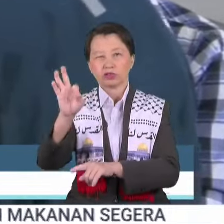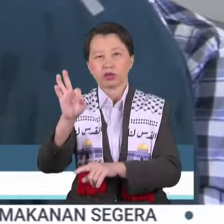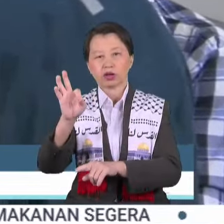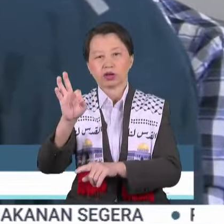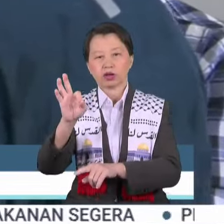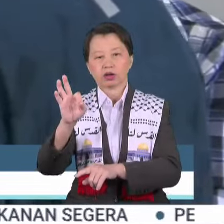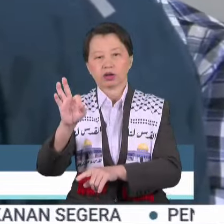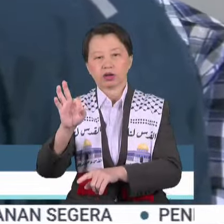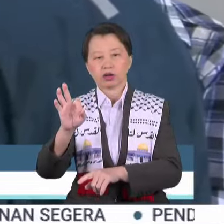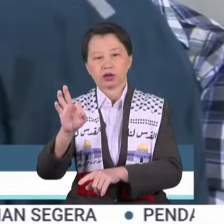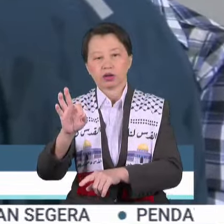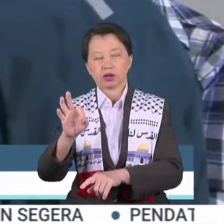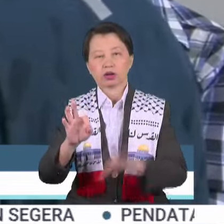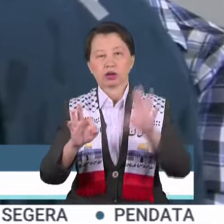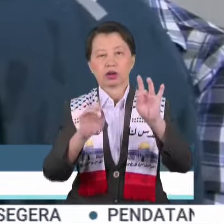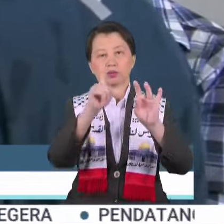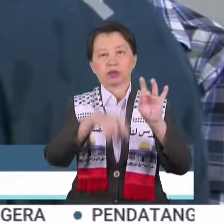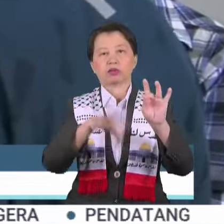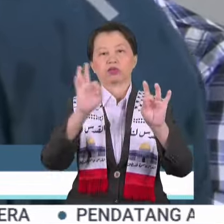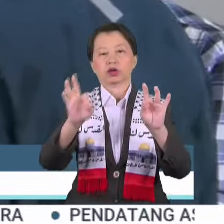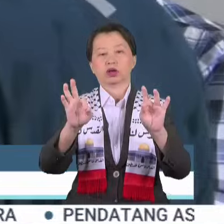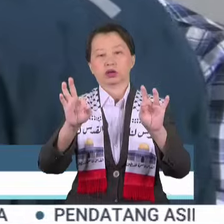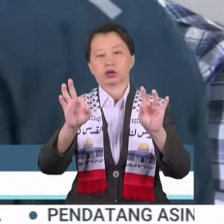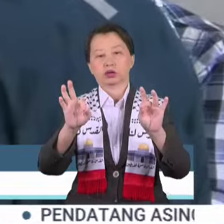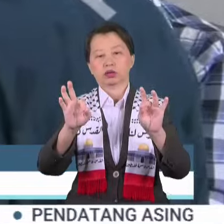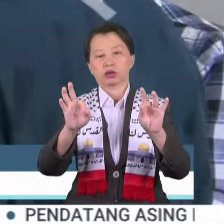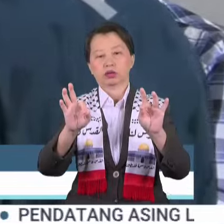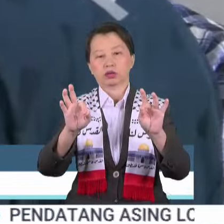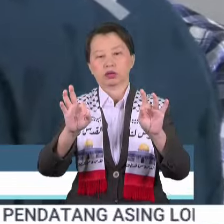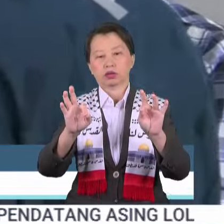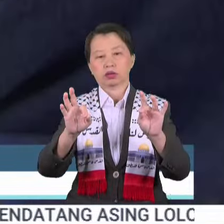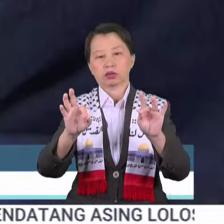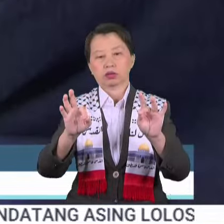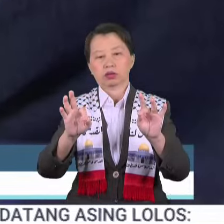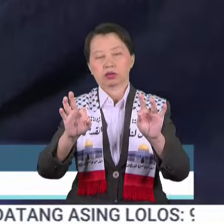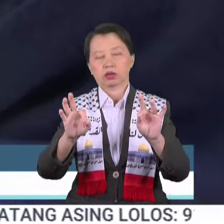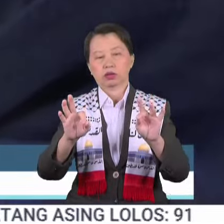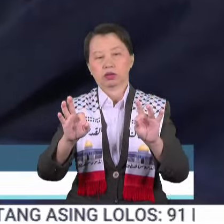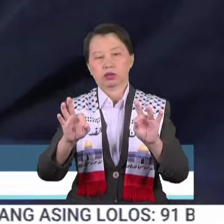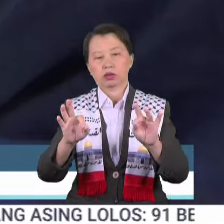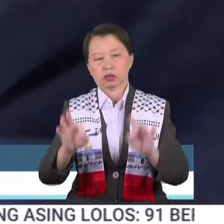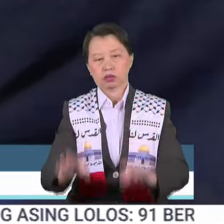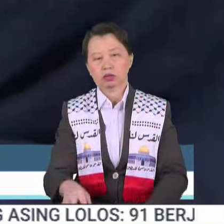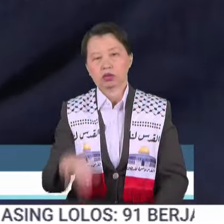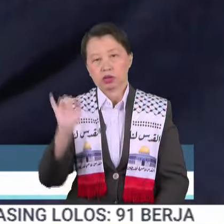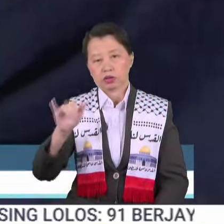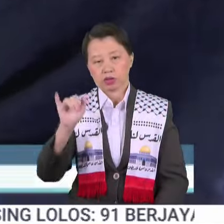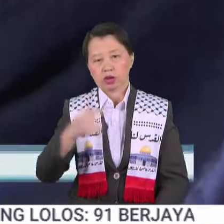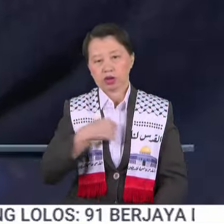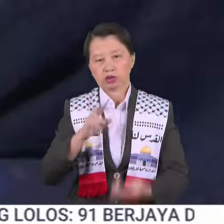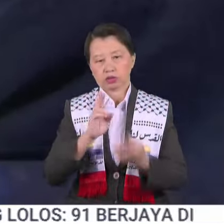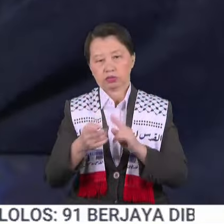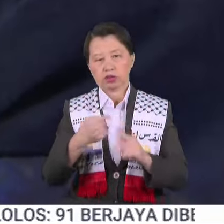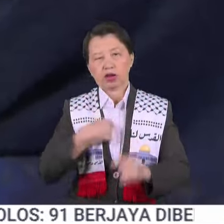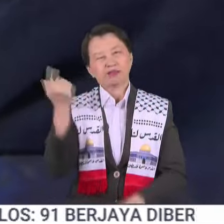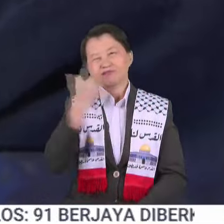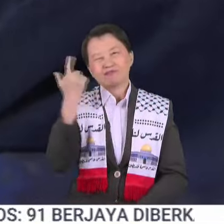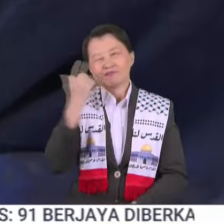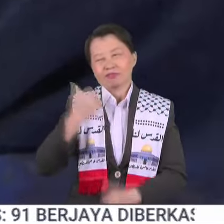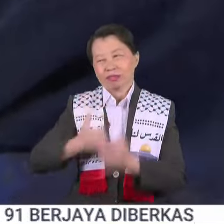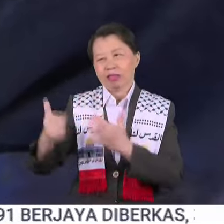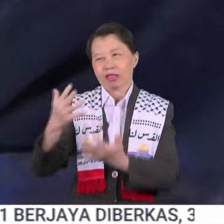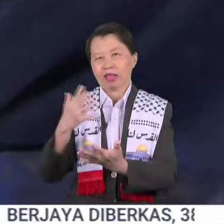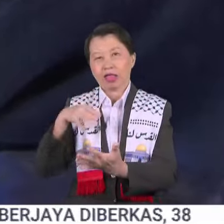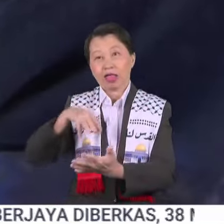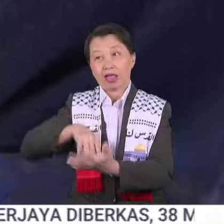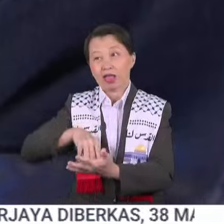Bulan 4. 8 hari bulan. Bulan 4 next mana? Bulan 4 lah. Saya memang saya nak ubah lah, kalau boleh saya tak nak masuk